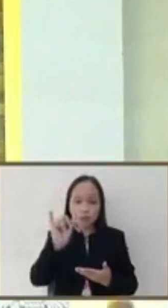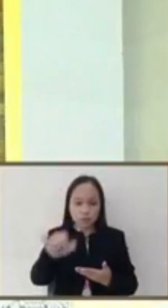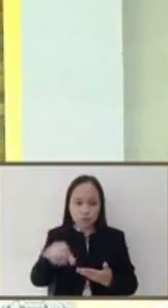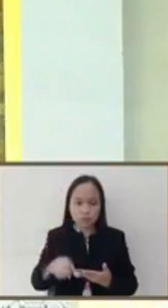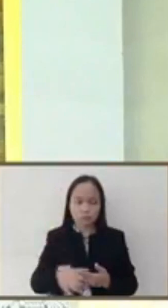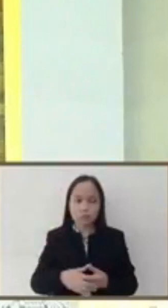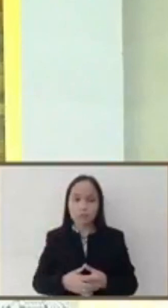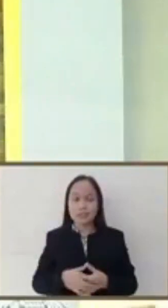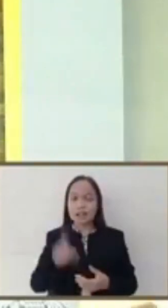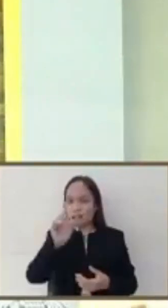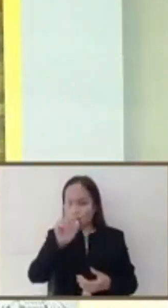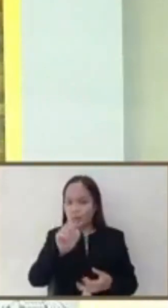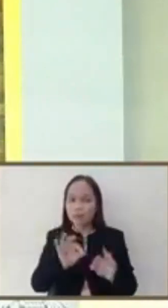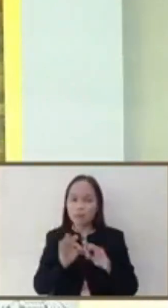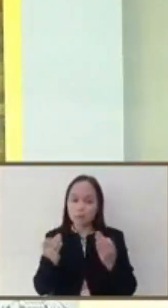Family.